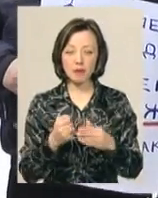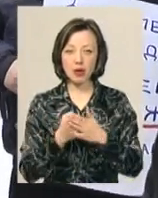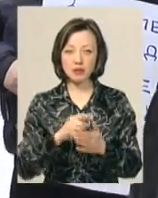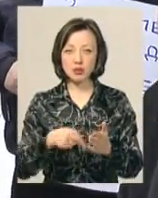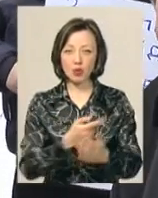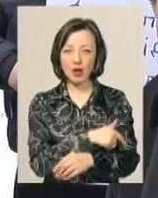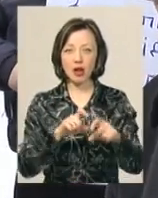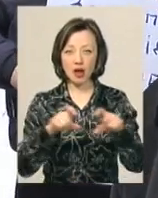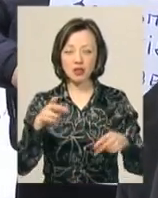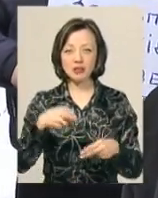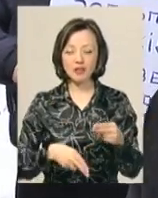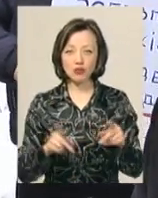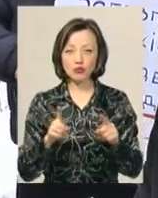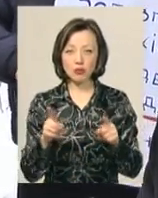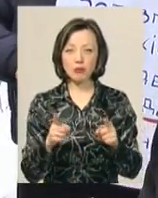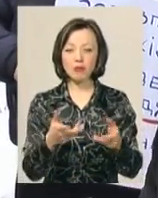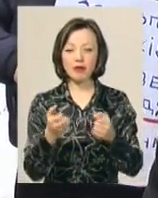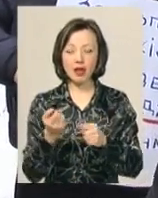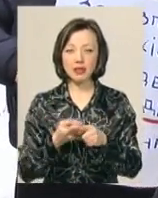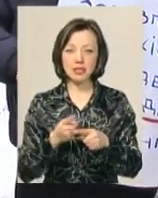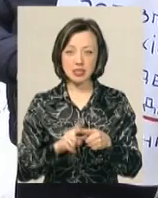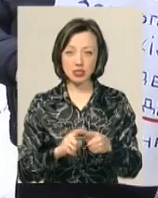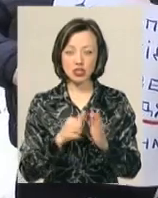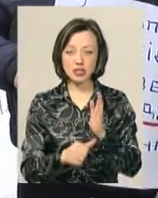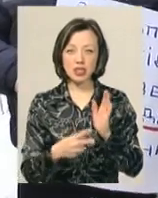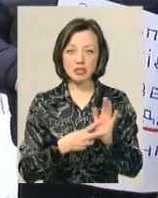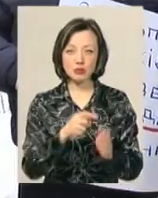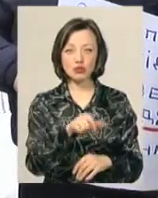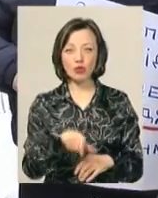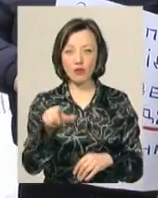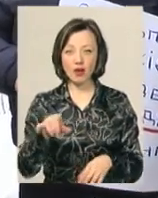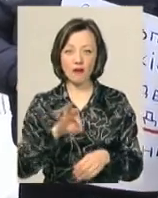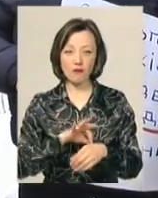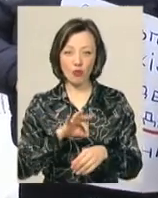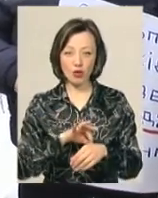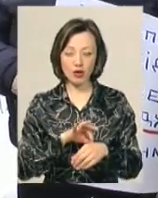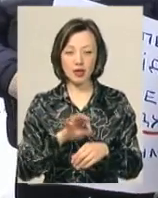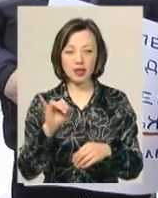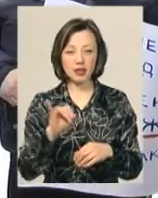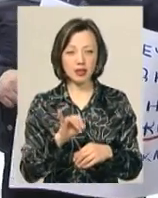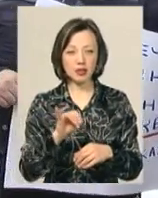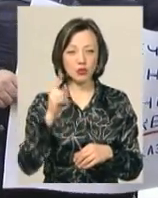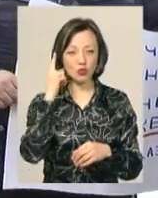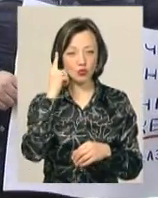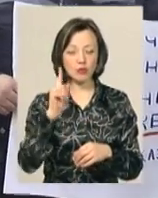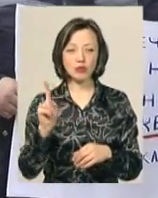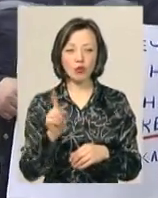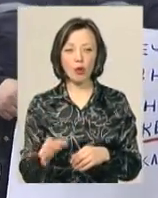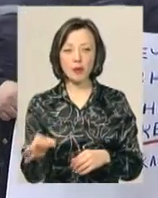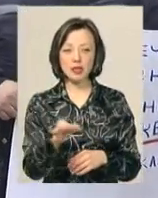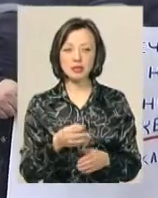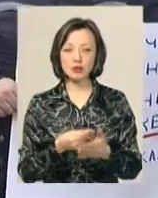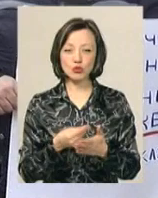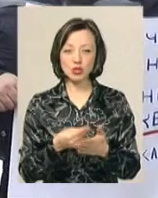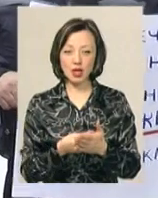лікарні практично завершено для того, щоб прийняти там цих 67 чоловік хворих. І я думаю, що обласний бюджет